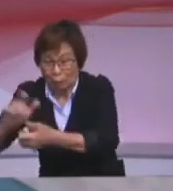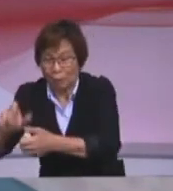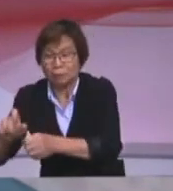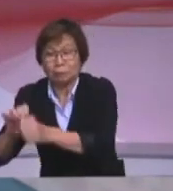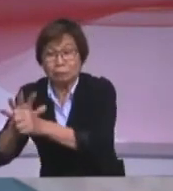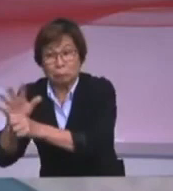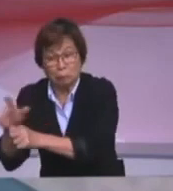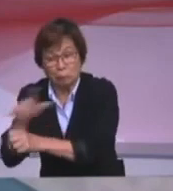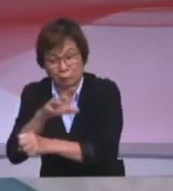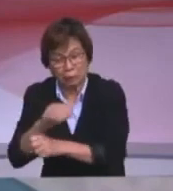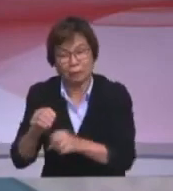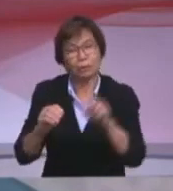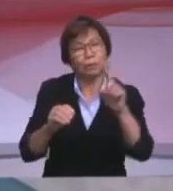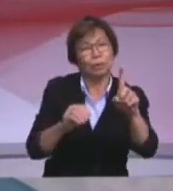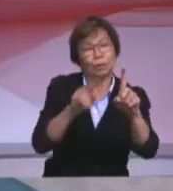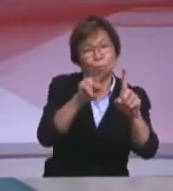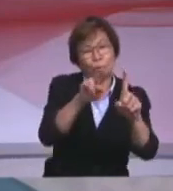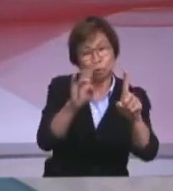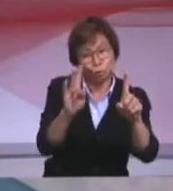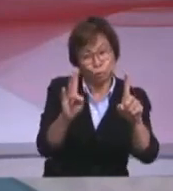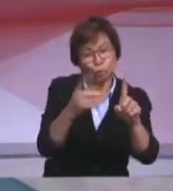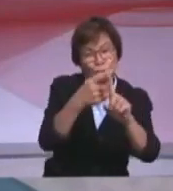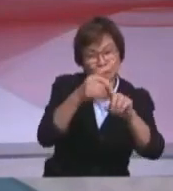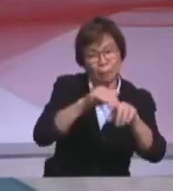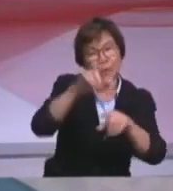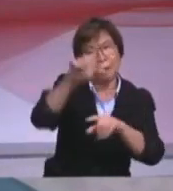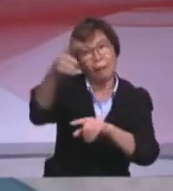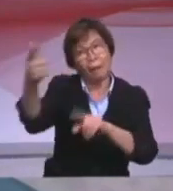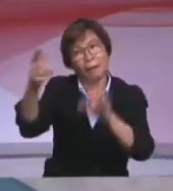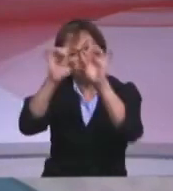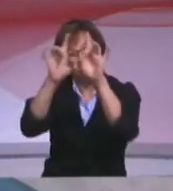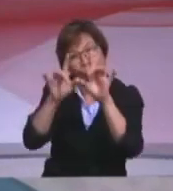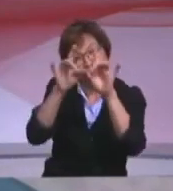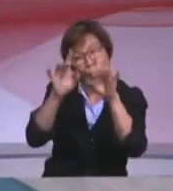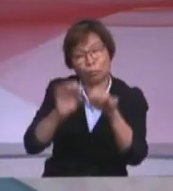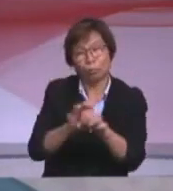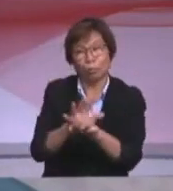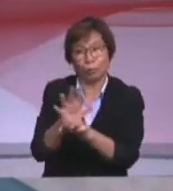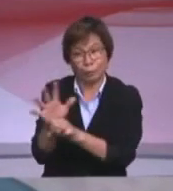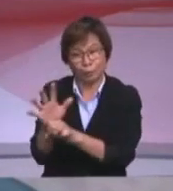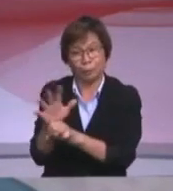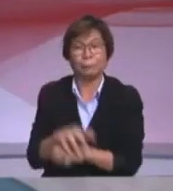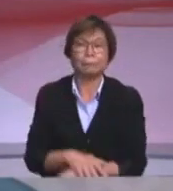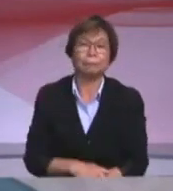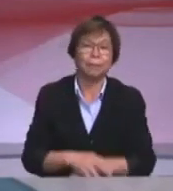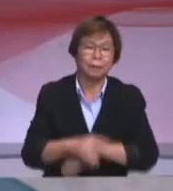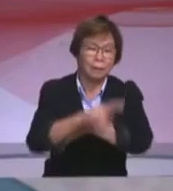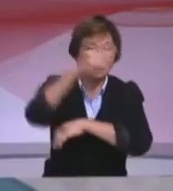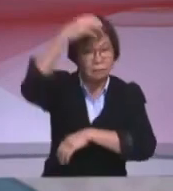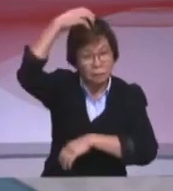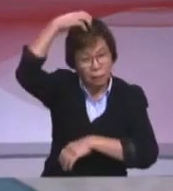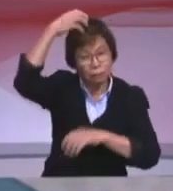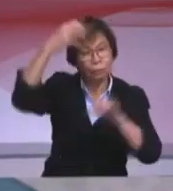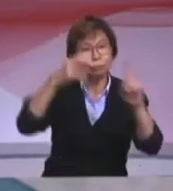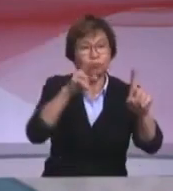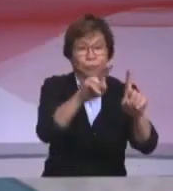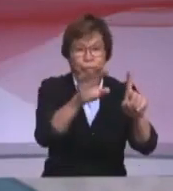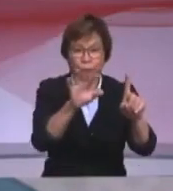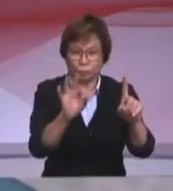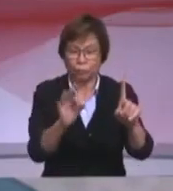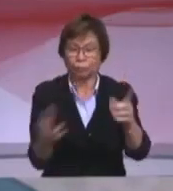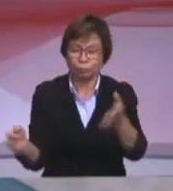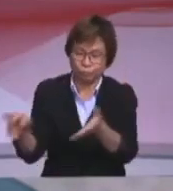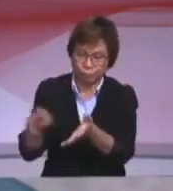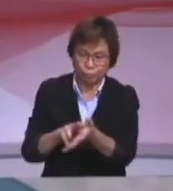COVID-19 dan 127 kes daripada lain-lain saringan COVID-19. Di negeri Selangor, 129 kes